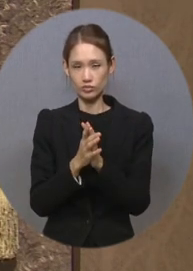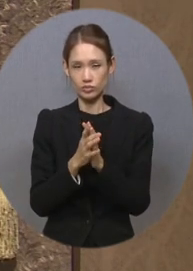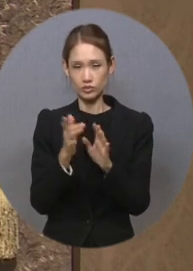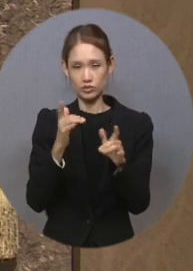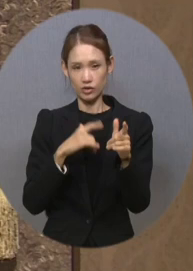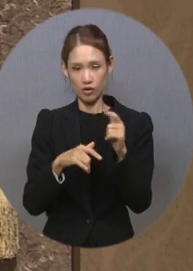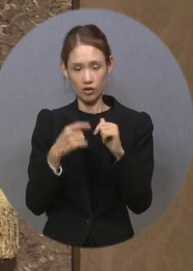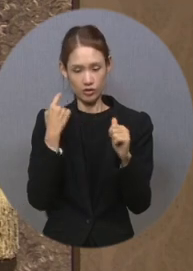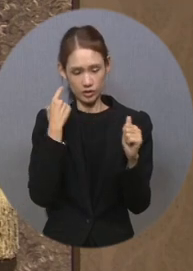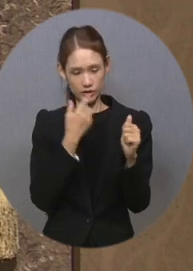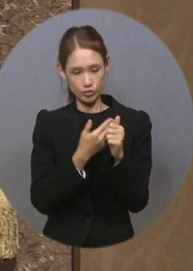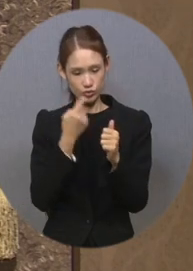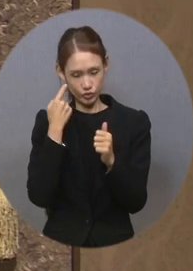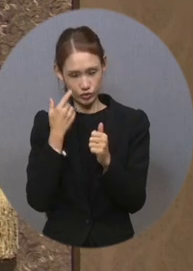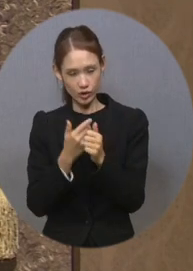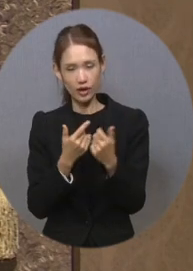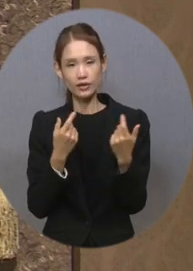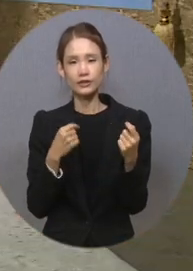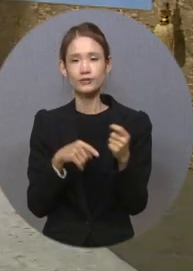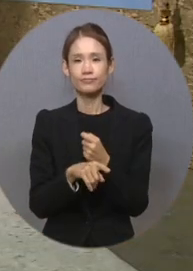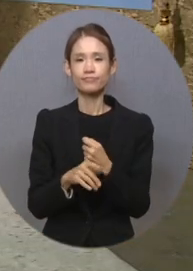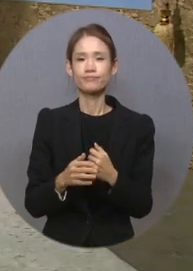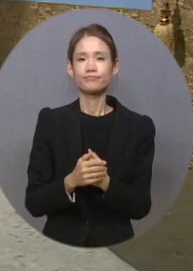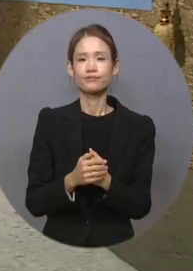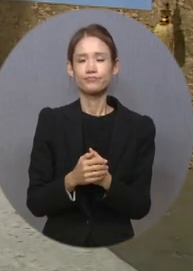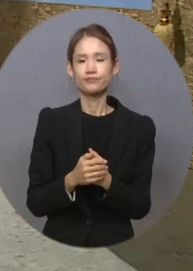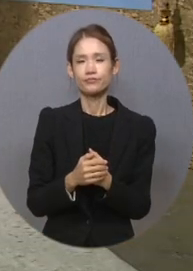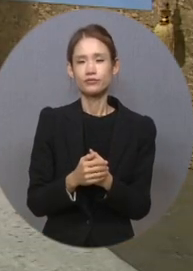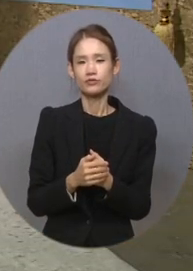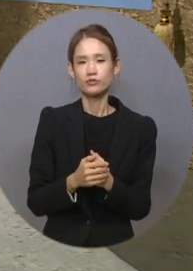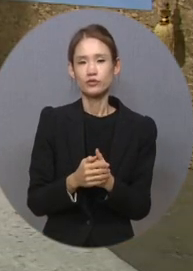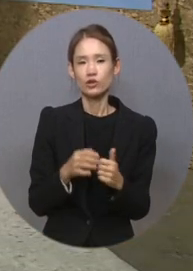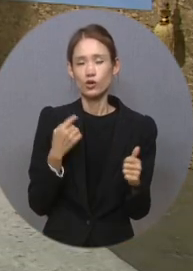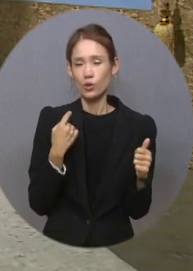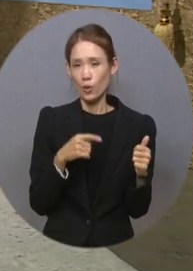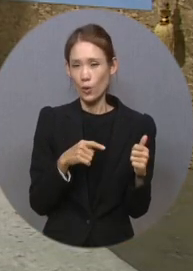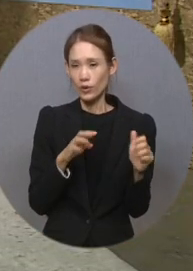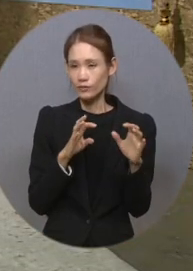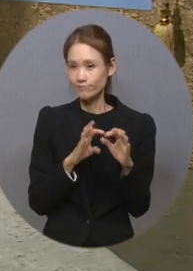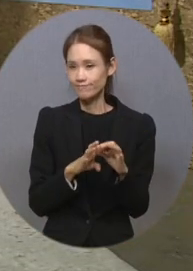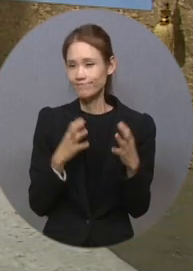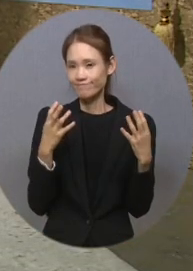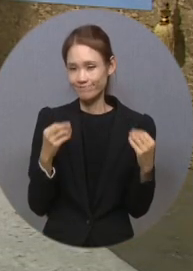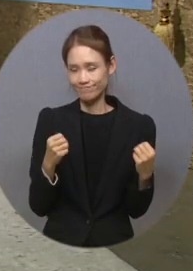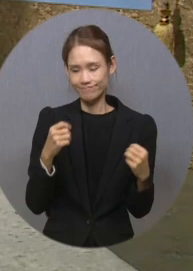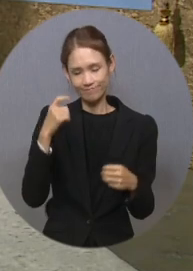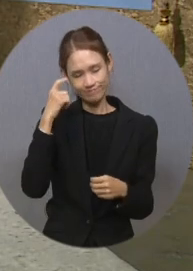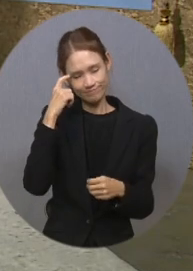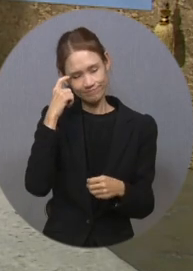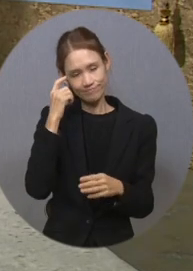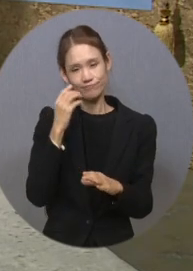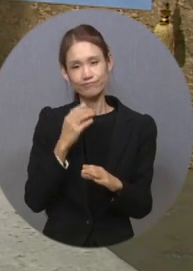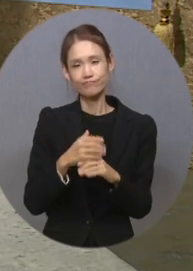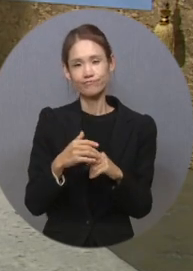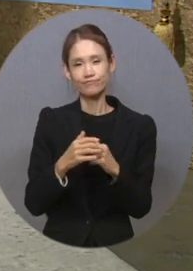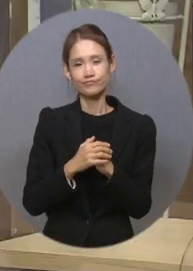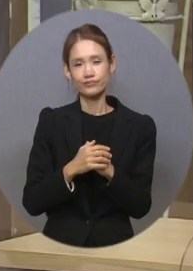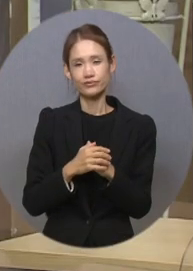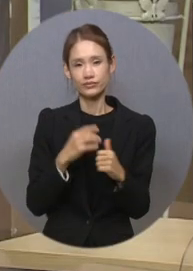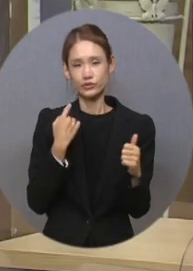좀 자문하시라 네. 그런 뜻입니다. 교육에 굉장히 또 많은 신경을 쓰고 계신 예. 것 같은데요. 또